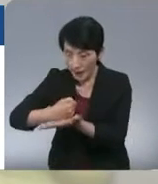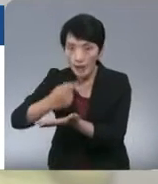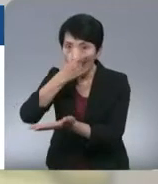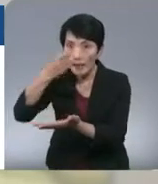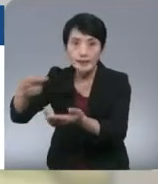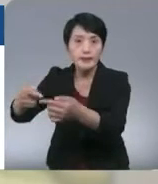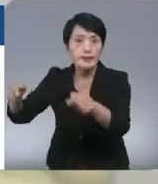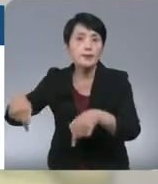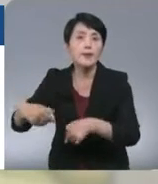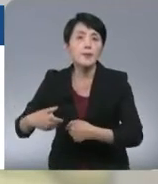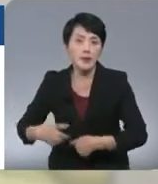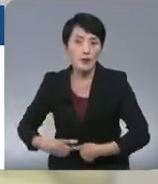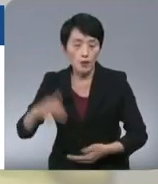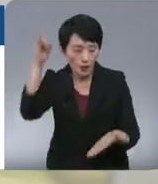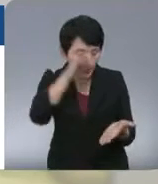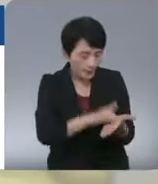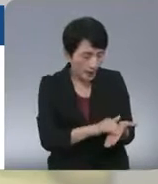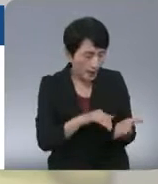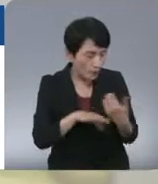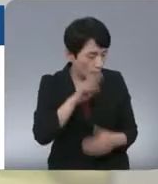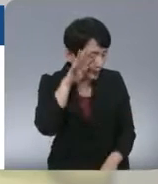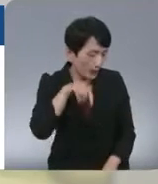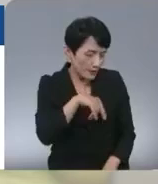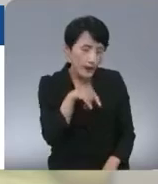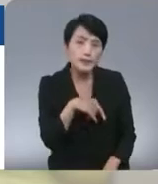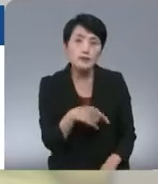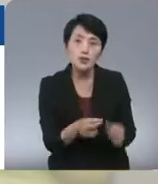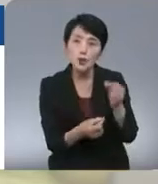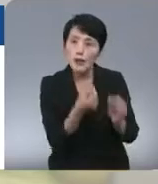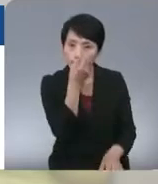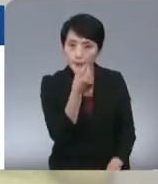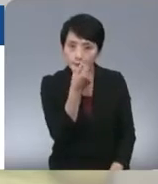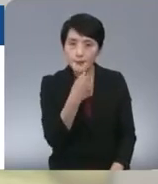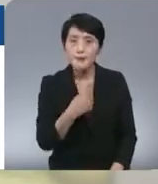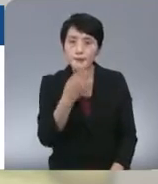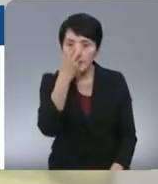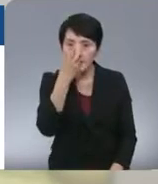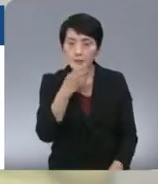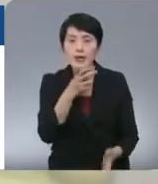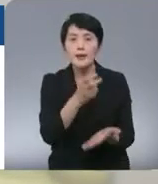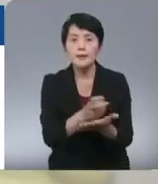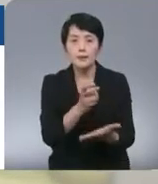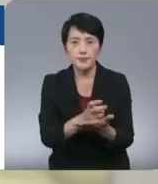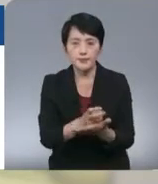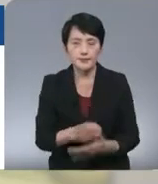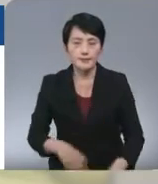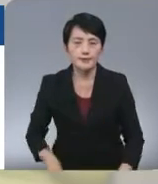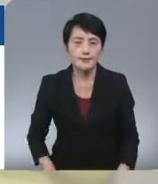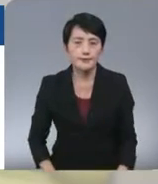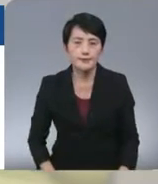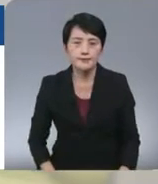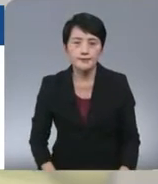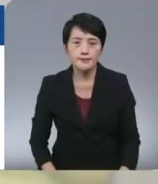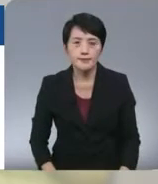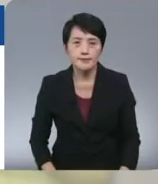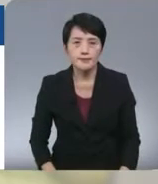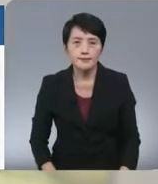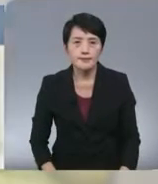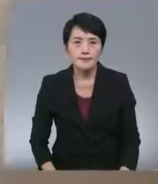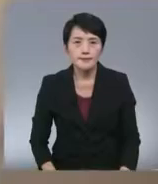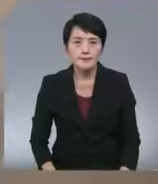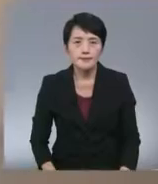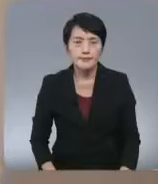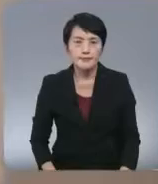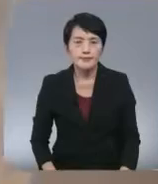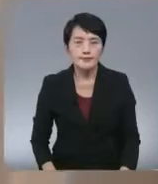vòng 3 ngày sau khi nhập cảnh cũng từ ngày mùng 8 tháng 6 chính phủ sẽ rõ để hạn chế số chuyến và thời gian bay đối với sân bay quốc